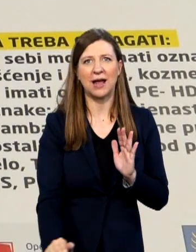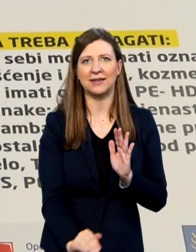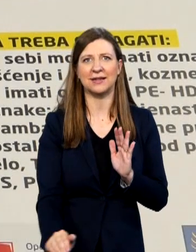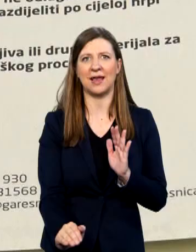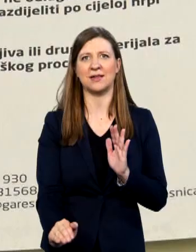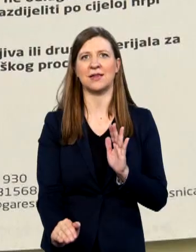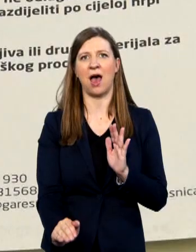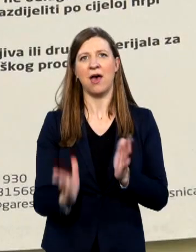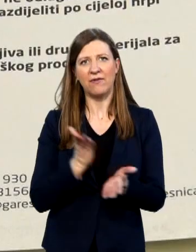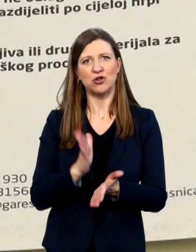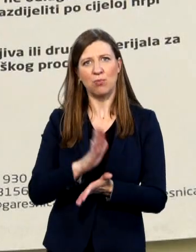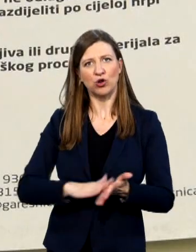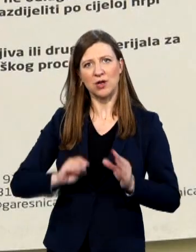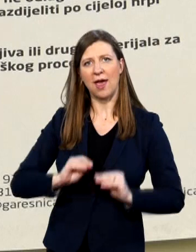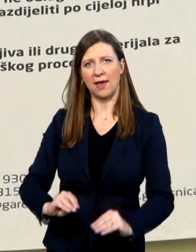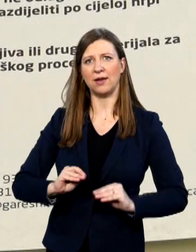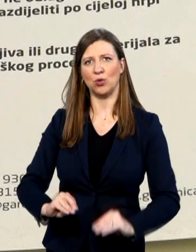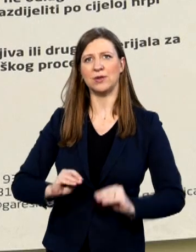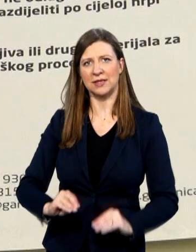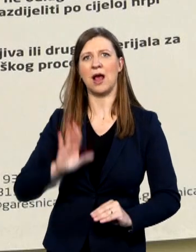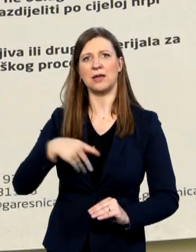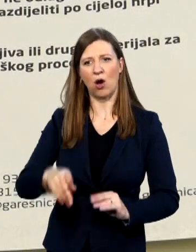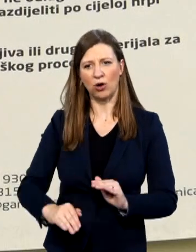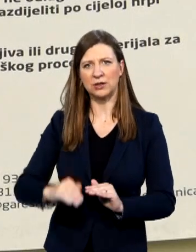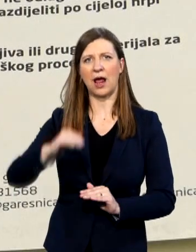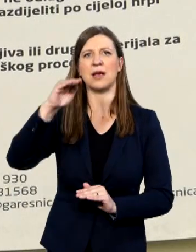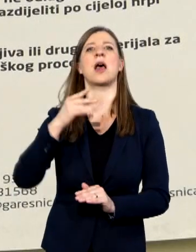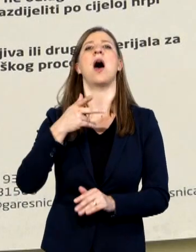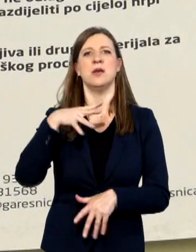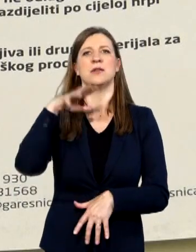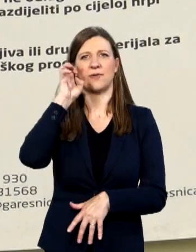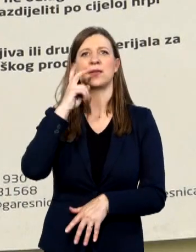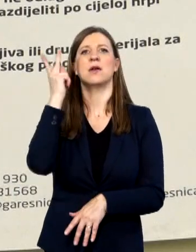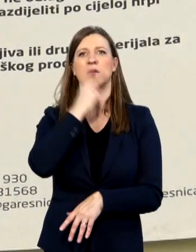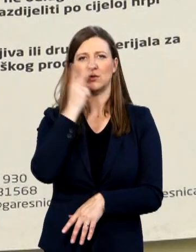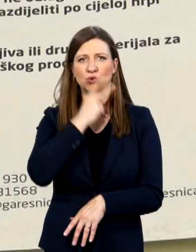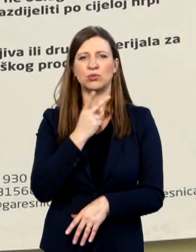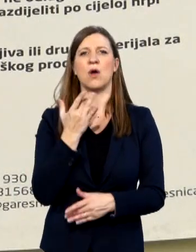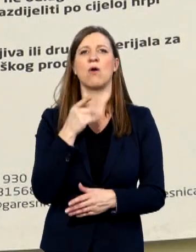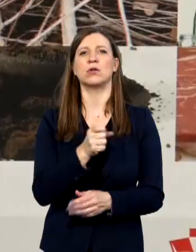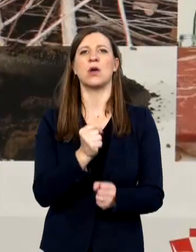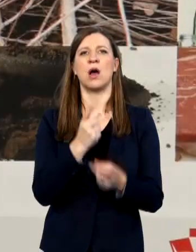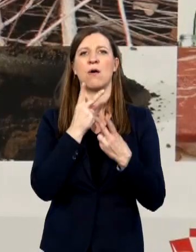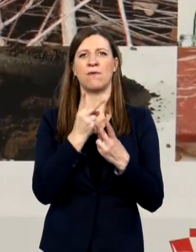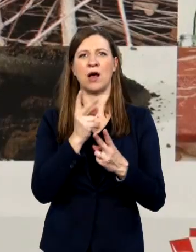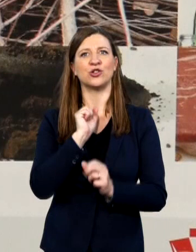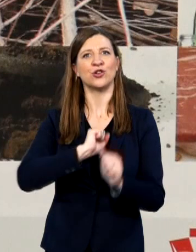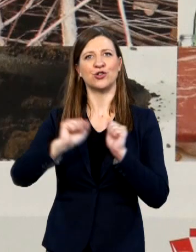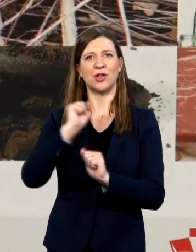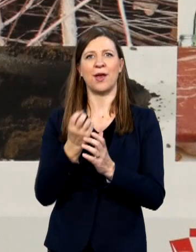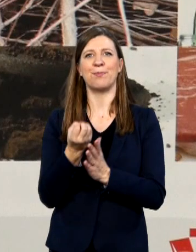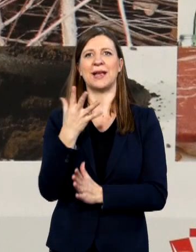naše sugrađane, evo, pokušamo educirati i razviti im svijest koliko je zapravo važno da se